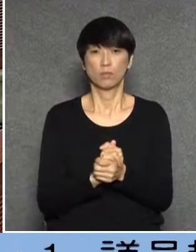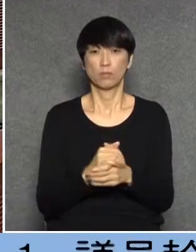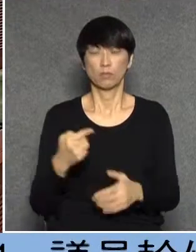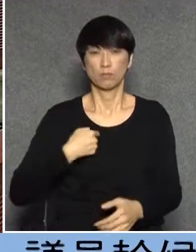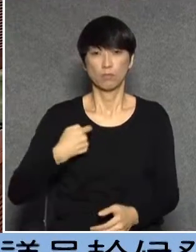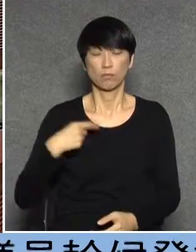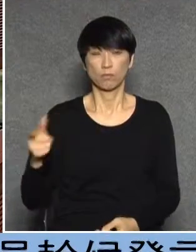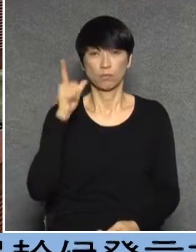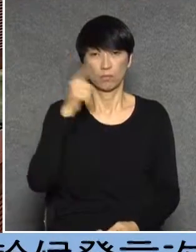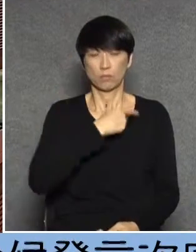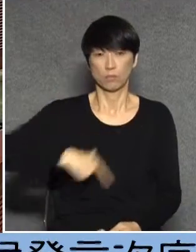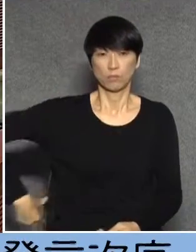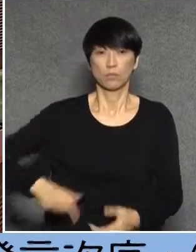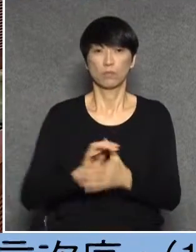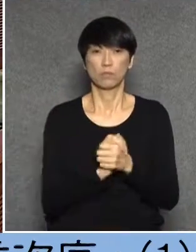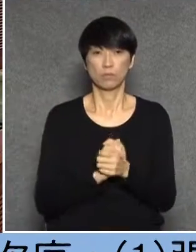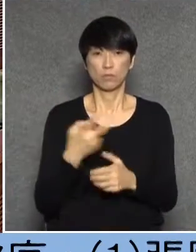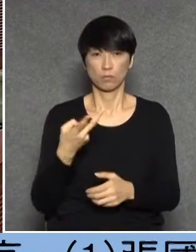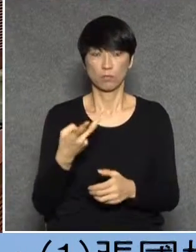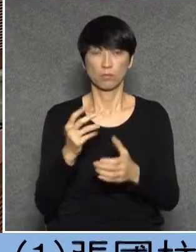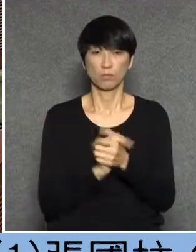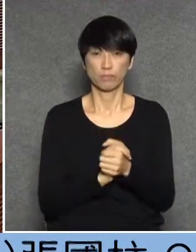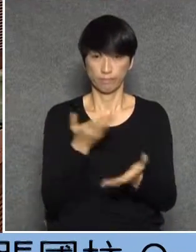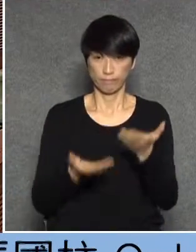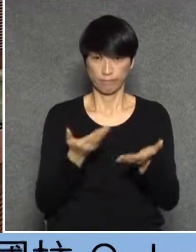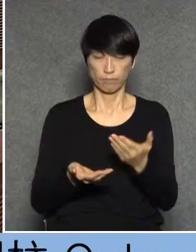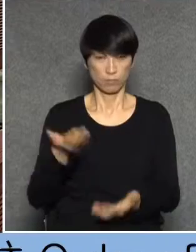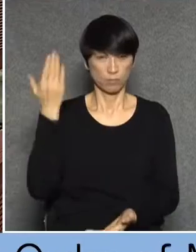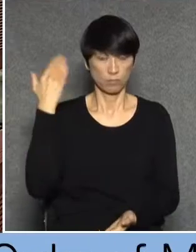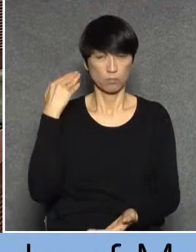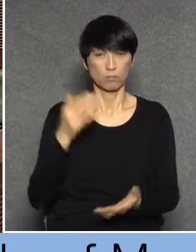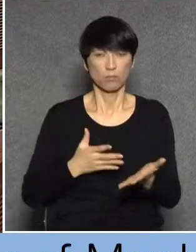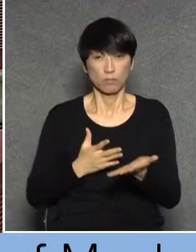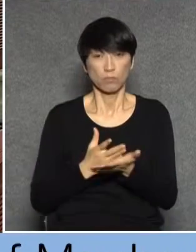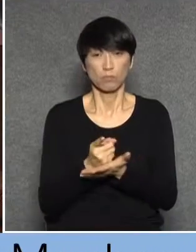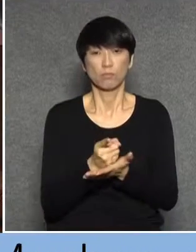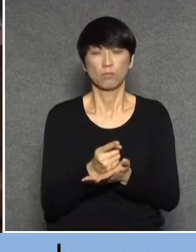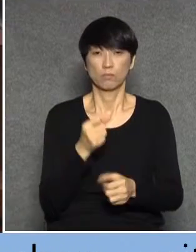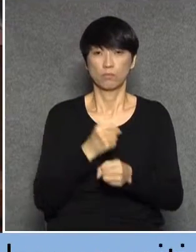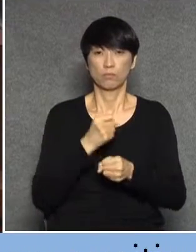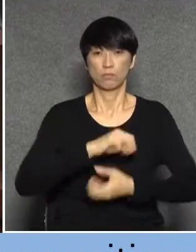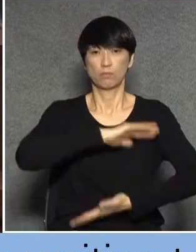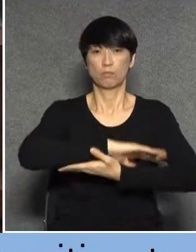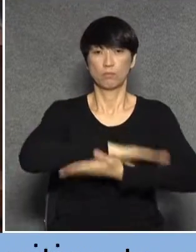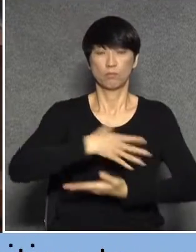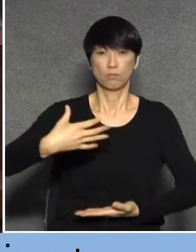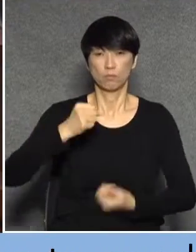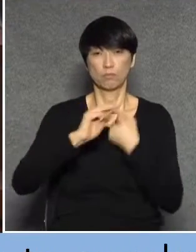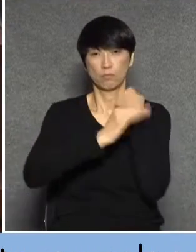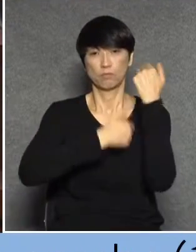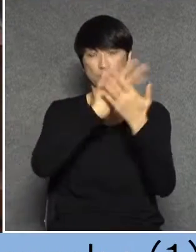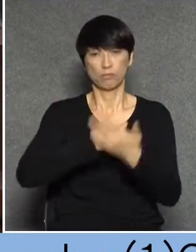長江議員呢，都是相對來說是以往都叫專做版權條例的，都覺得有一定的困